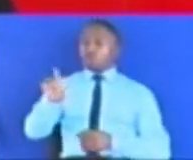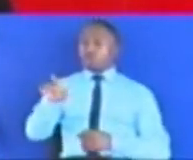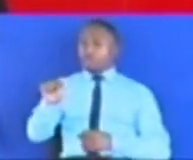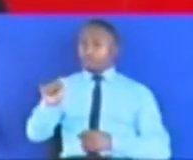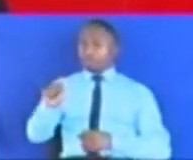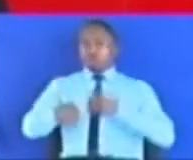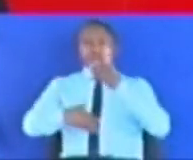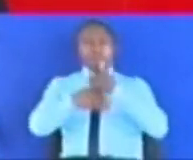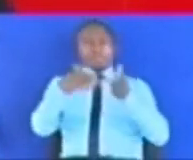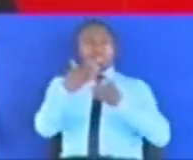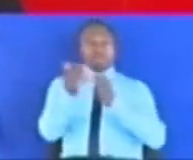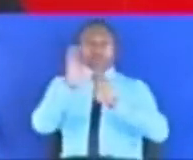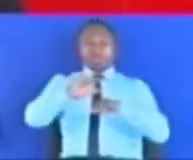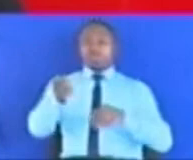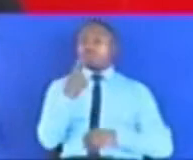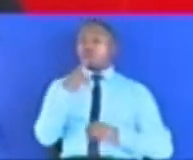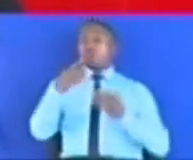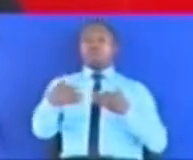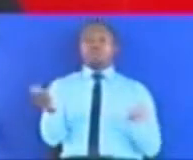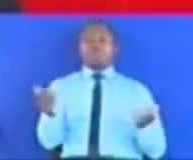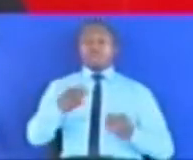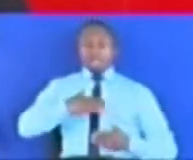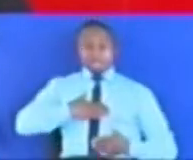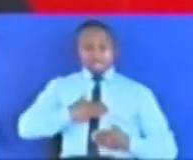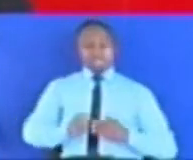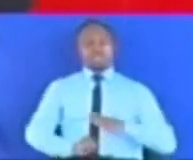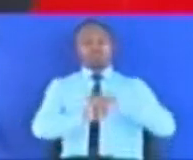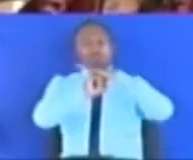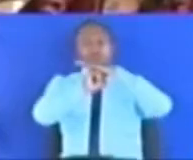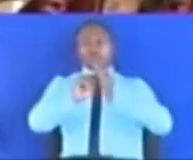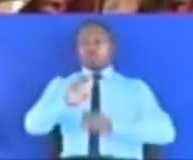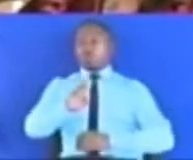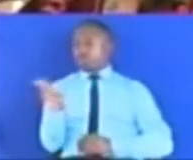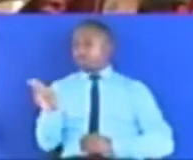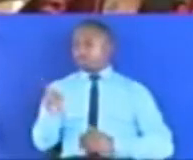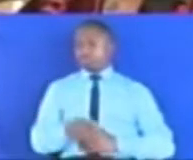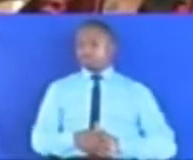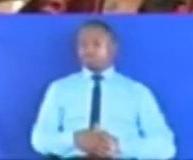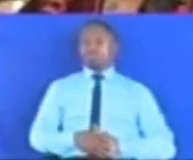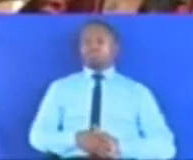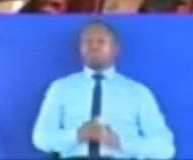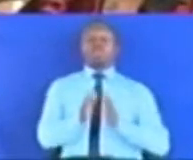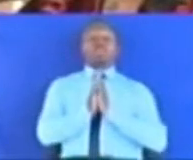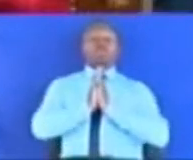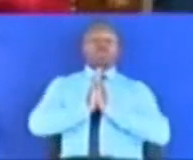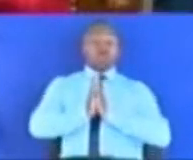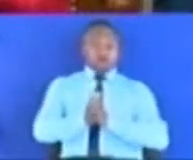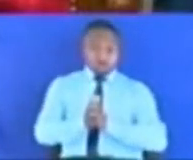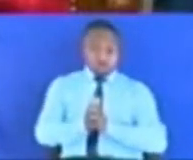Kimekamilika na hakina dawa. Asante Mheshimiwa Speaker, naunga mkono hoja. Nashukuru sana.